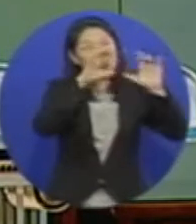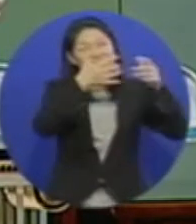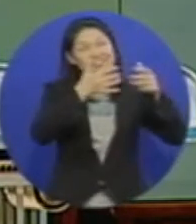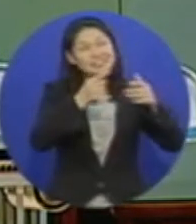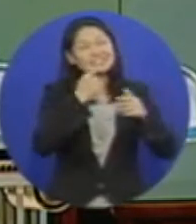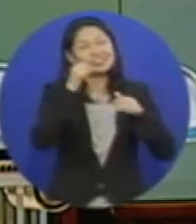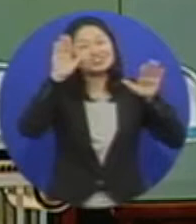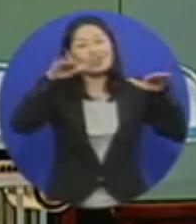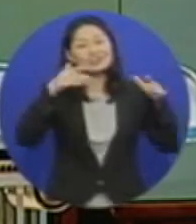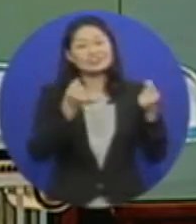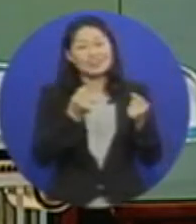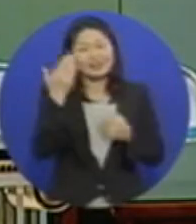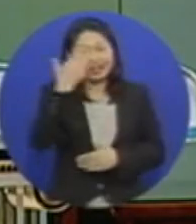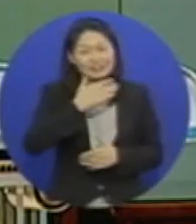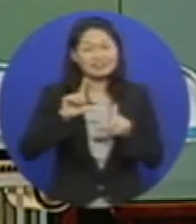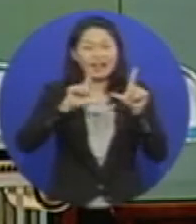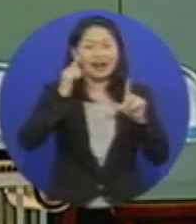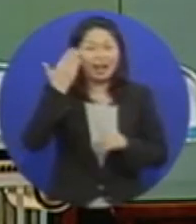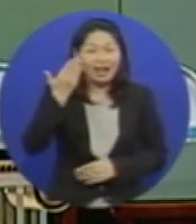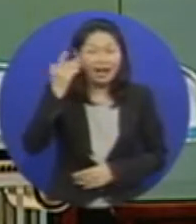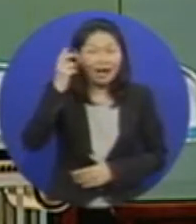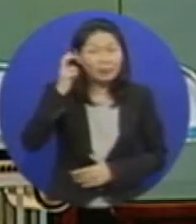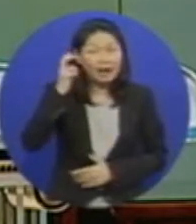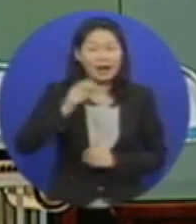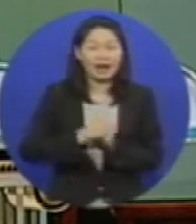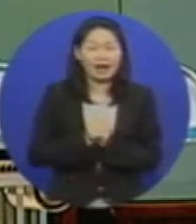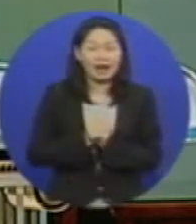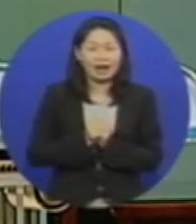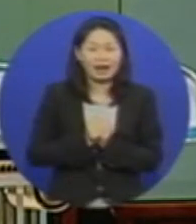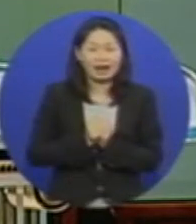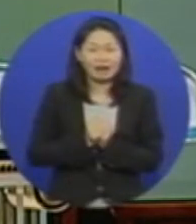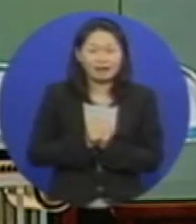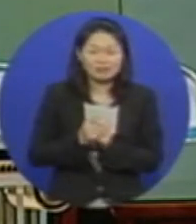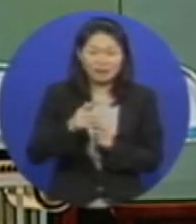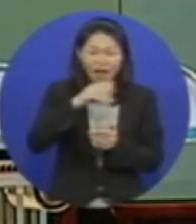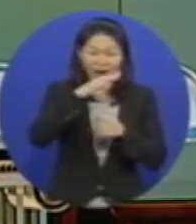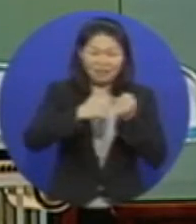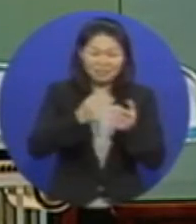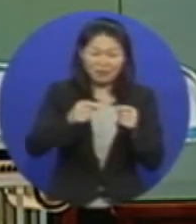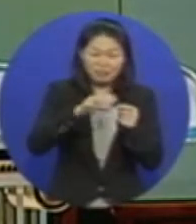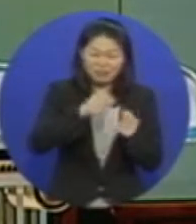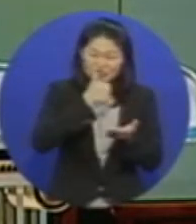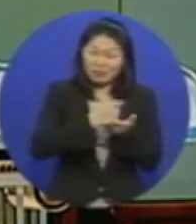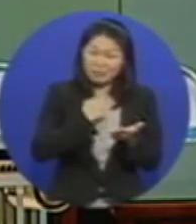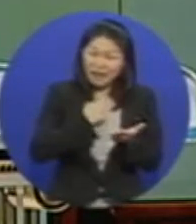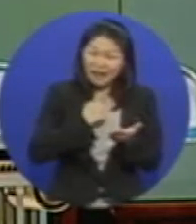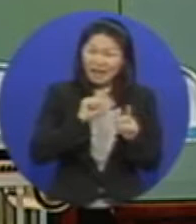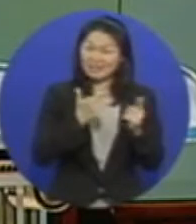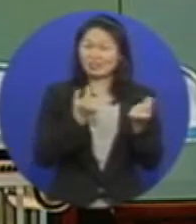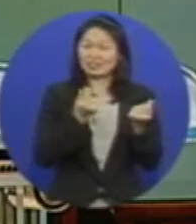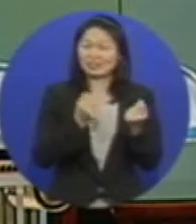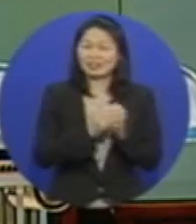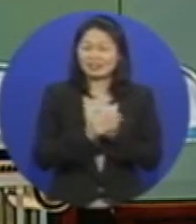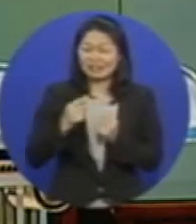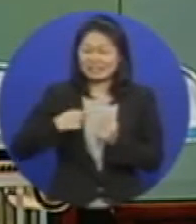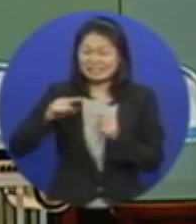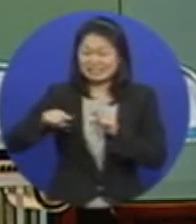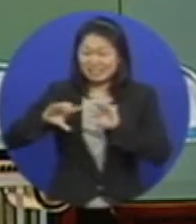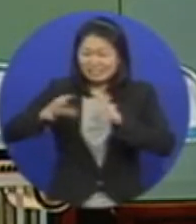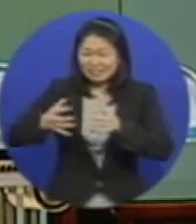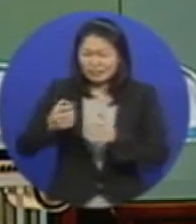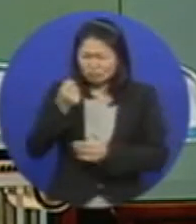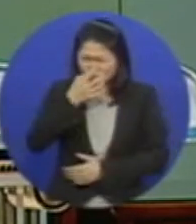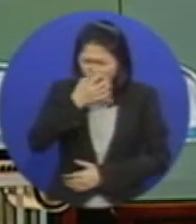깨끗하게 살 것이다 그저 하나님 앞에 가서 죄 짓는 일을 하겠어요 내가 이 세상에 사는 동안에는 좀